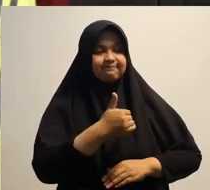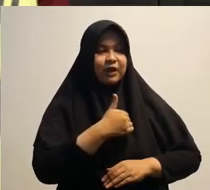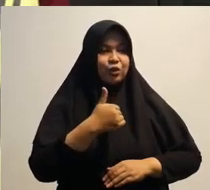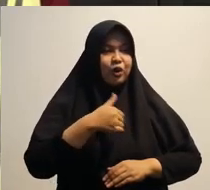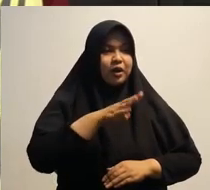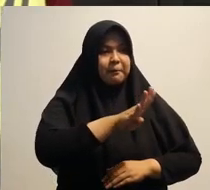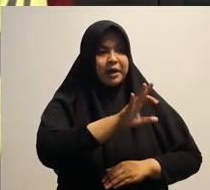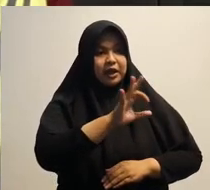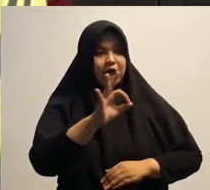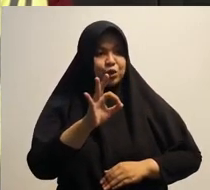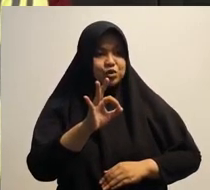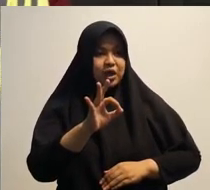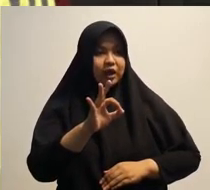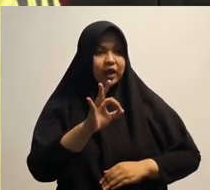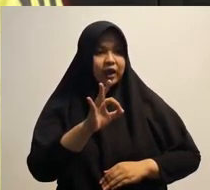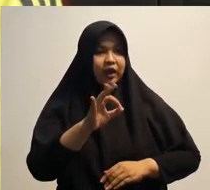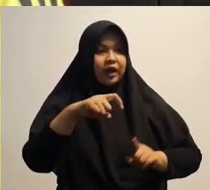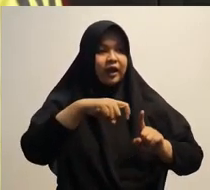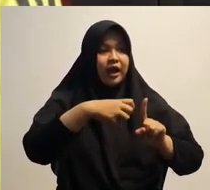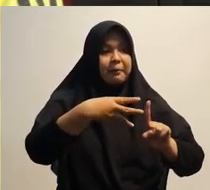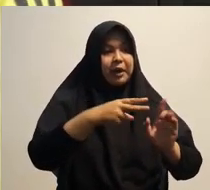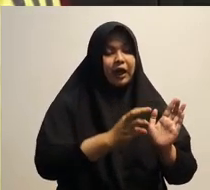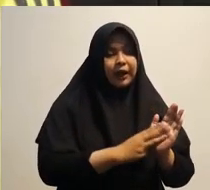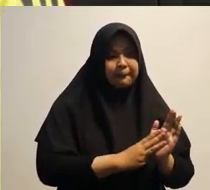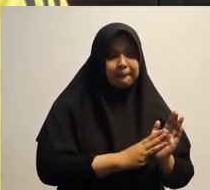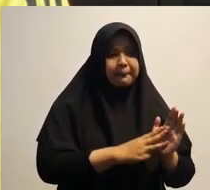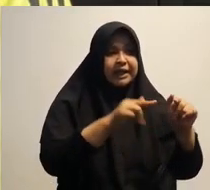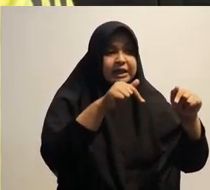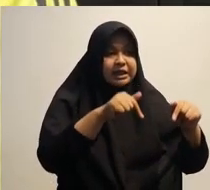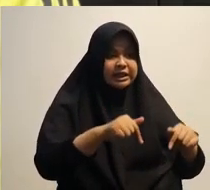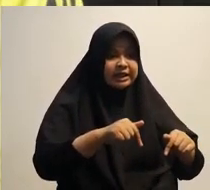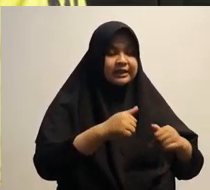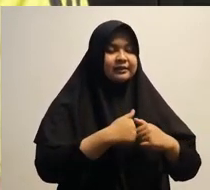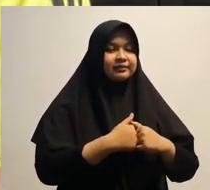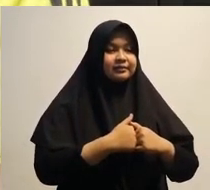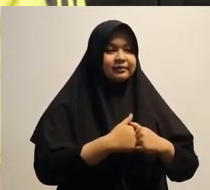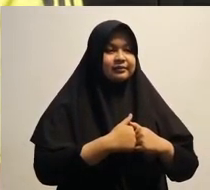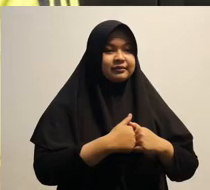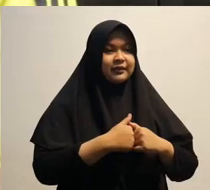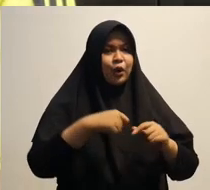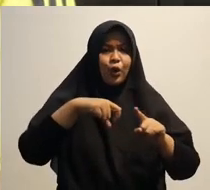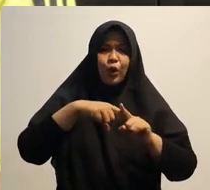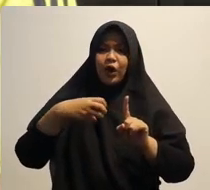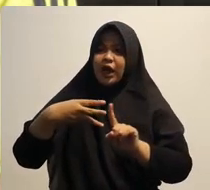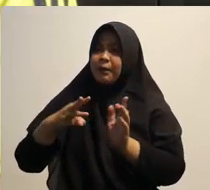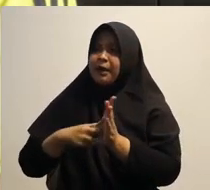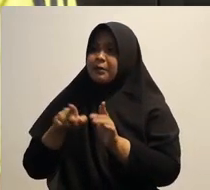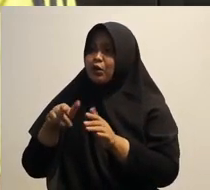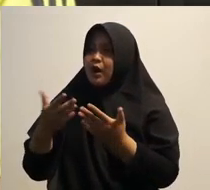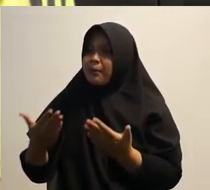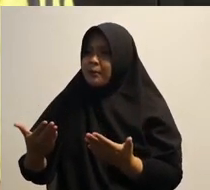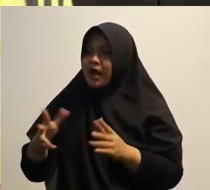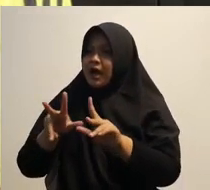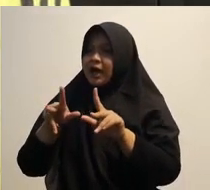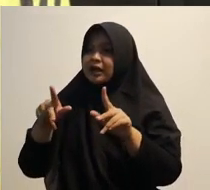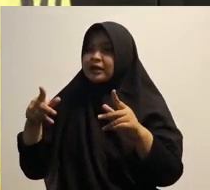hampir 400-an KPM. Ini ini KPM